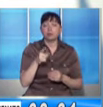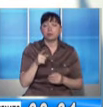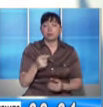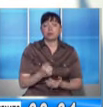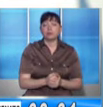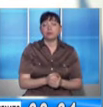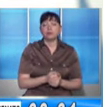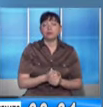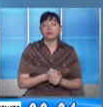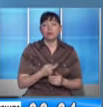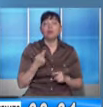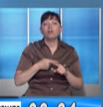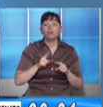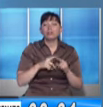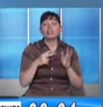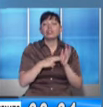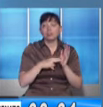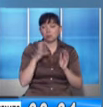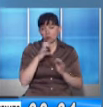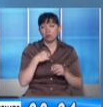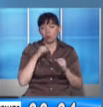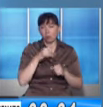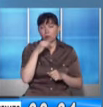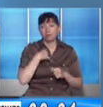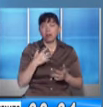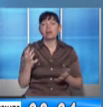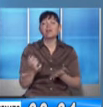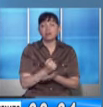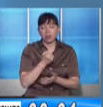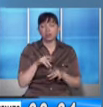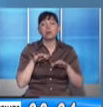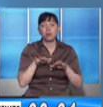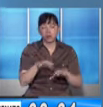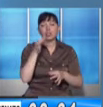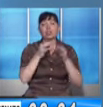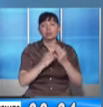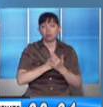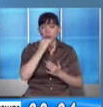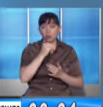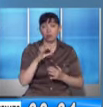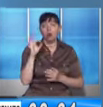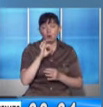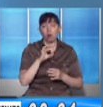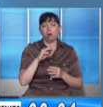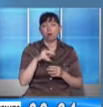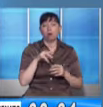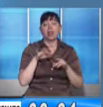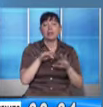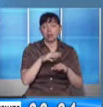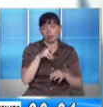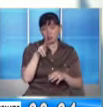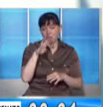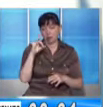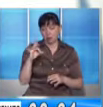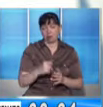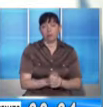care În acele 7 secunde pot să vă spun că noi am câștigat procesul la Curtea de Apel privind dosarul Transnistrian.